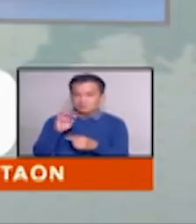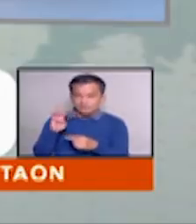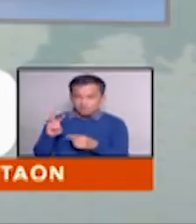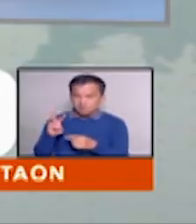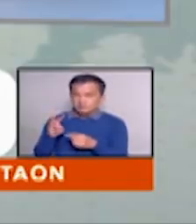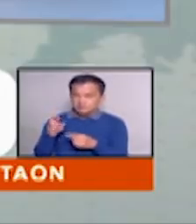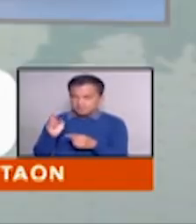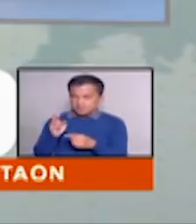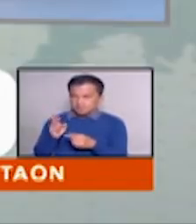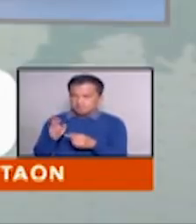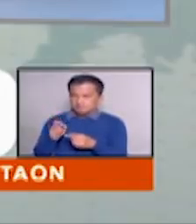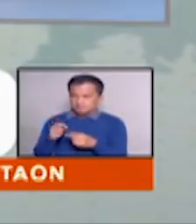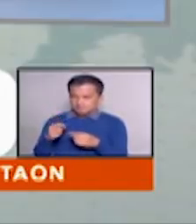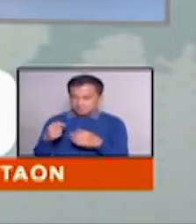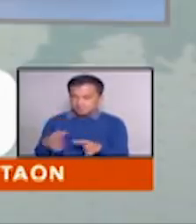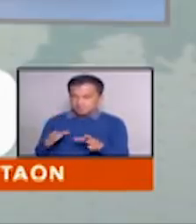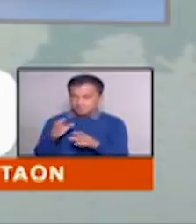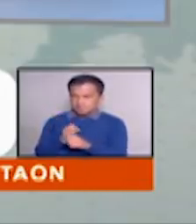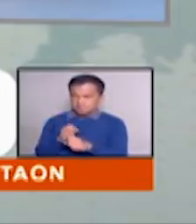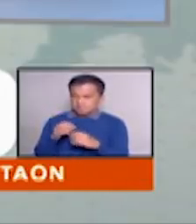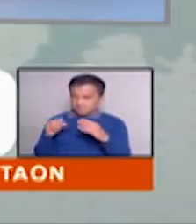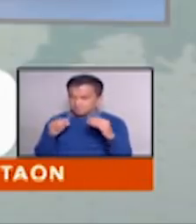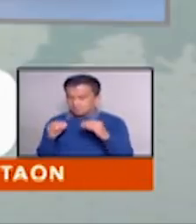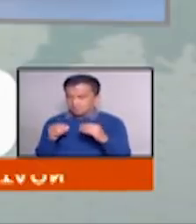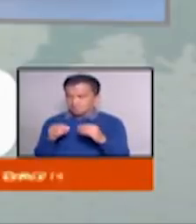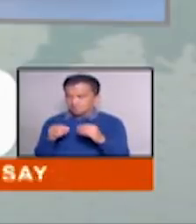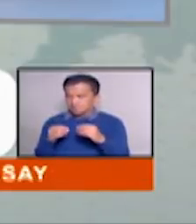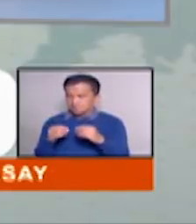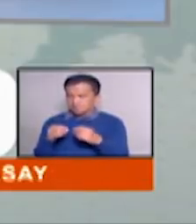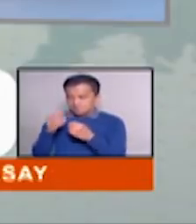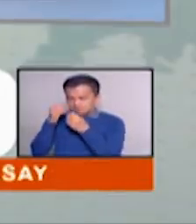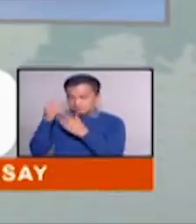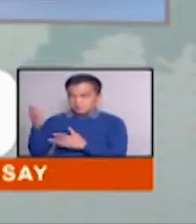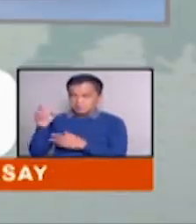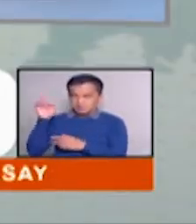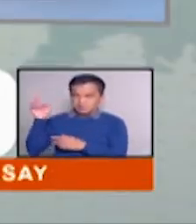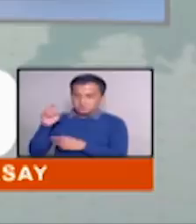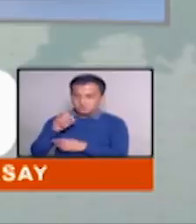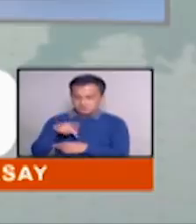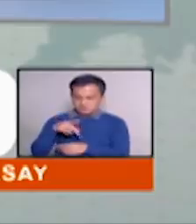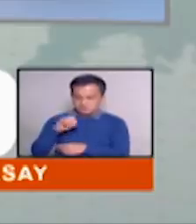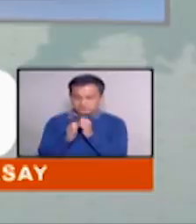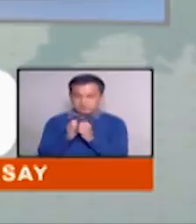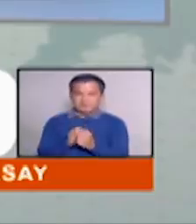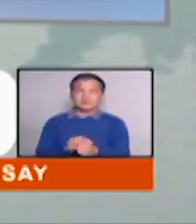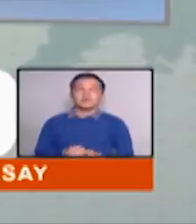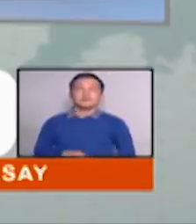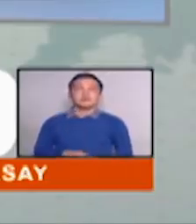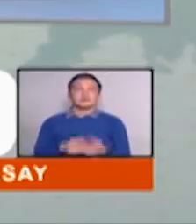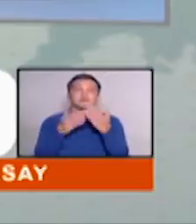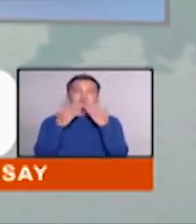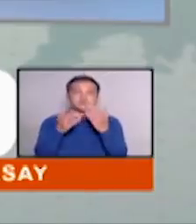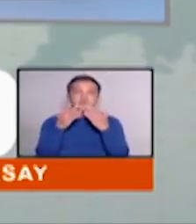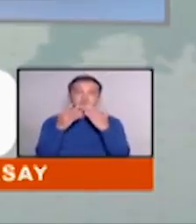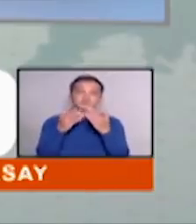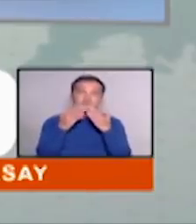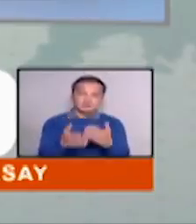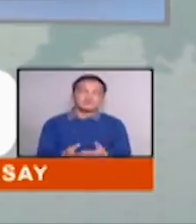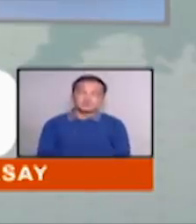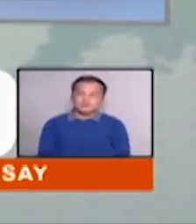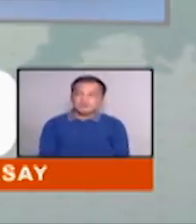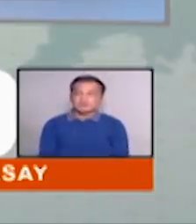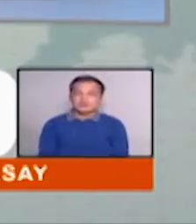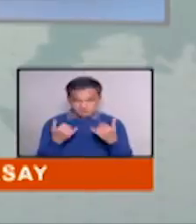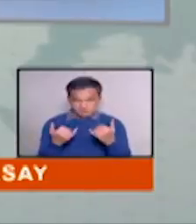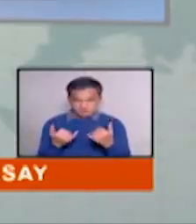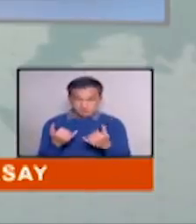at agad-agad po pagkatapos po natin mag-usap, Sir, ay ipararating po natin yun sa Polo at sa Embassy po. Thank you, ma'am. Thank you. So, ngayong